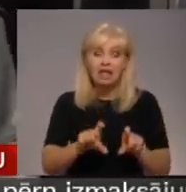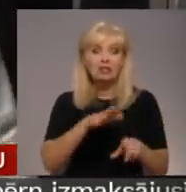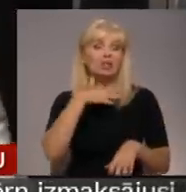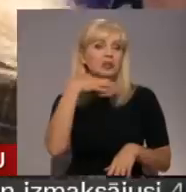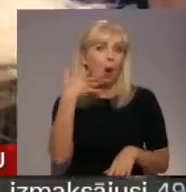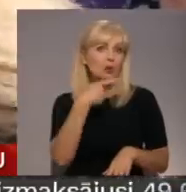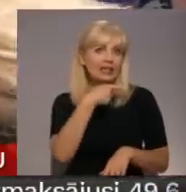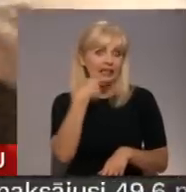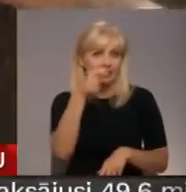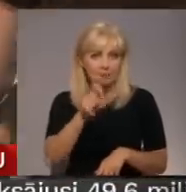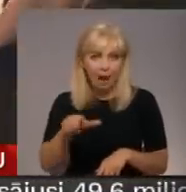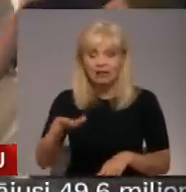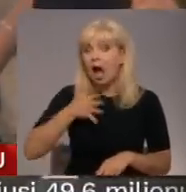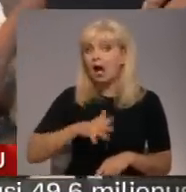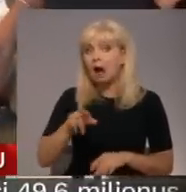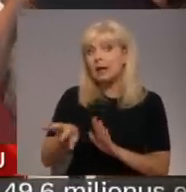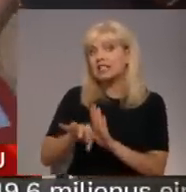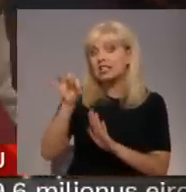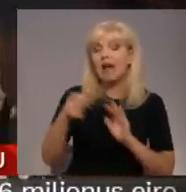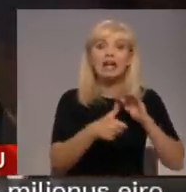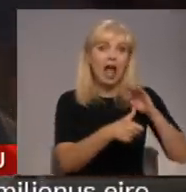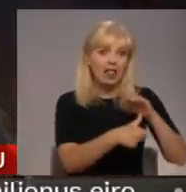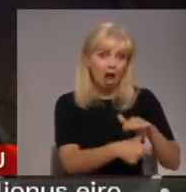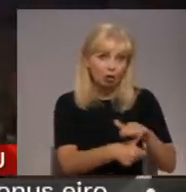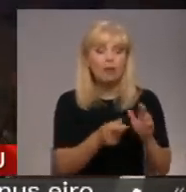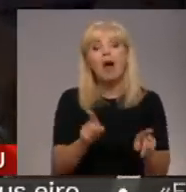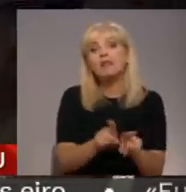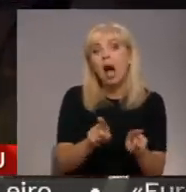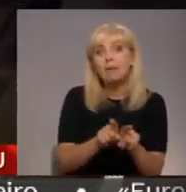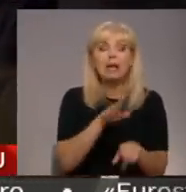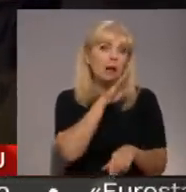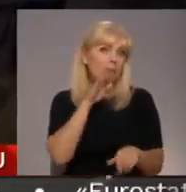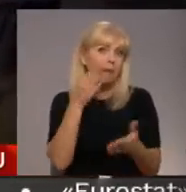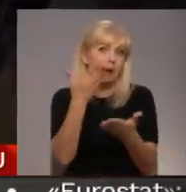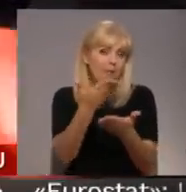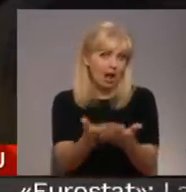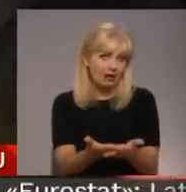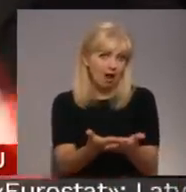daudzi. Kāpēc tu izvēlējies helikopteru? Tāpat vien mamma parādīja.